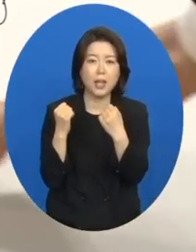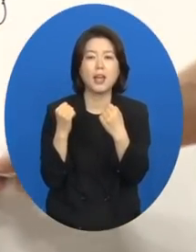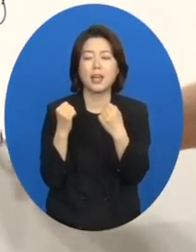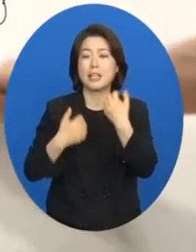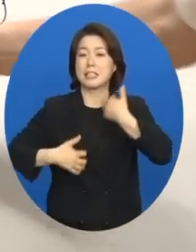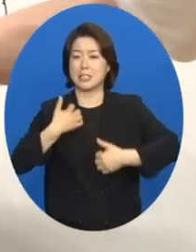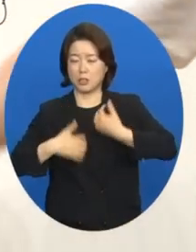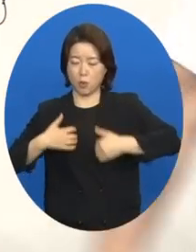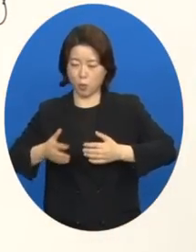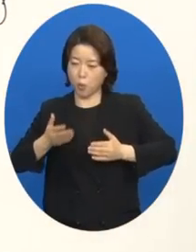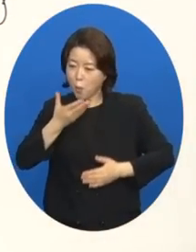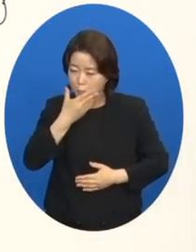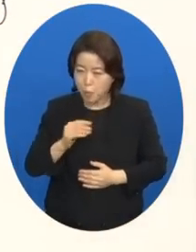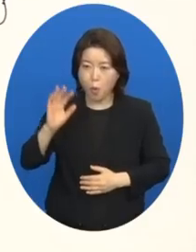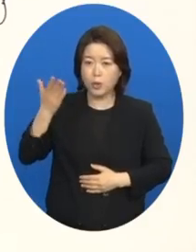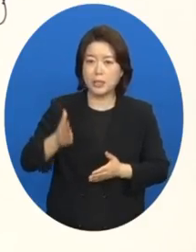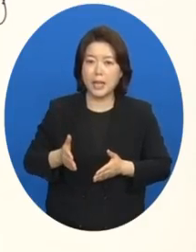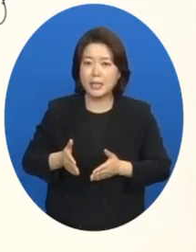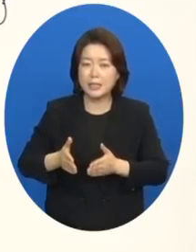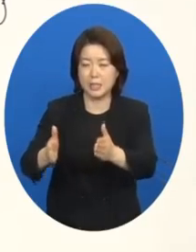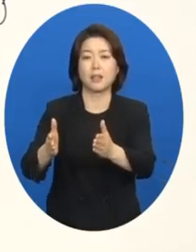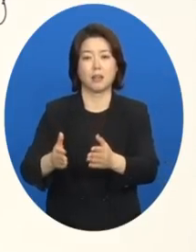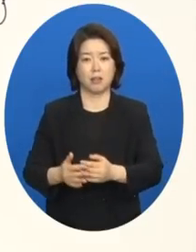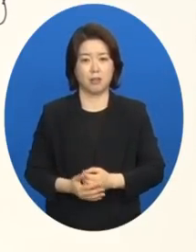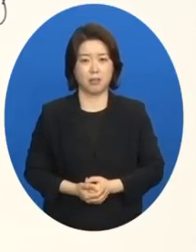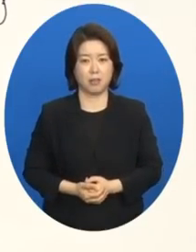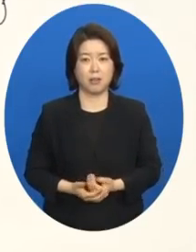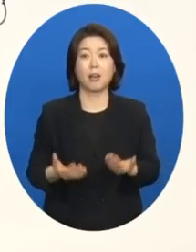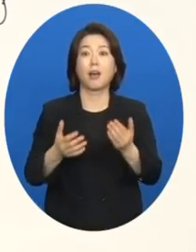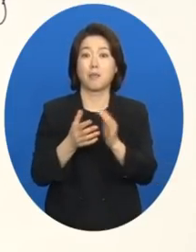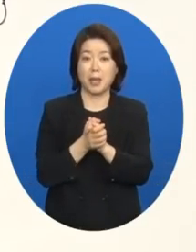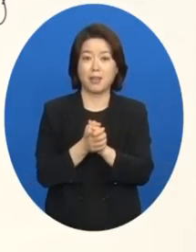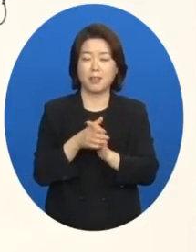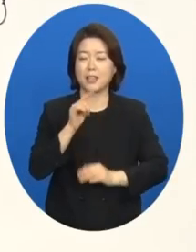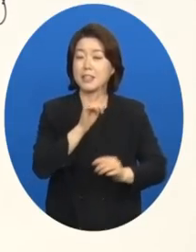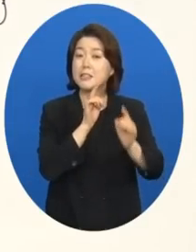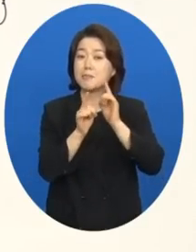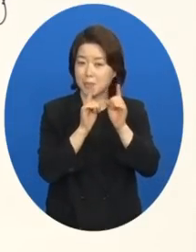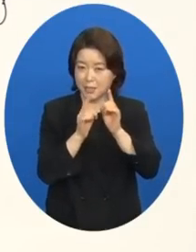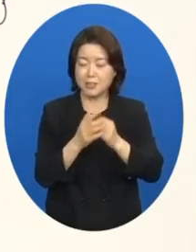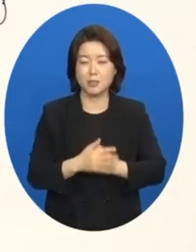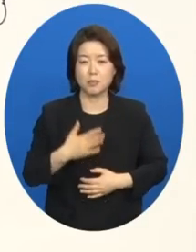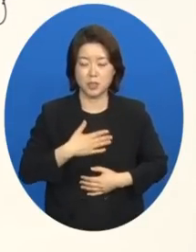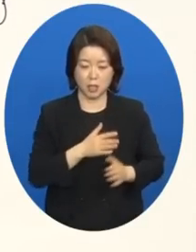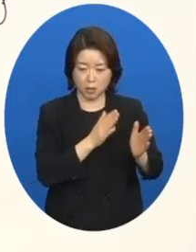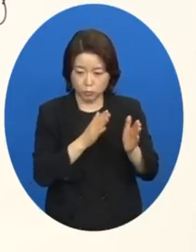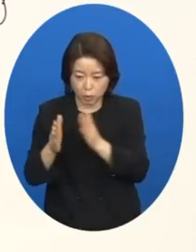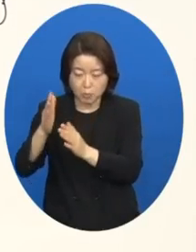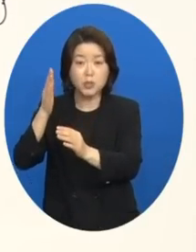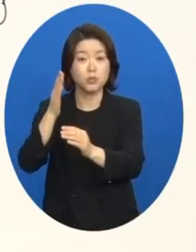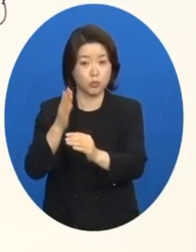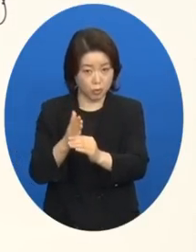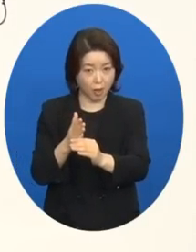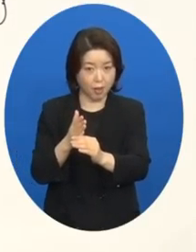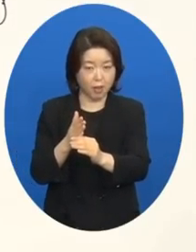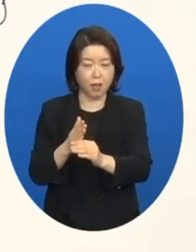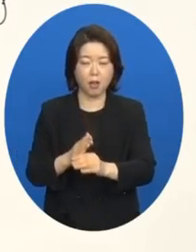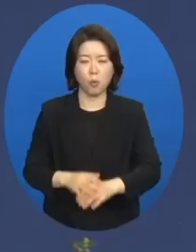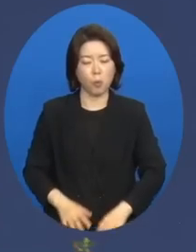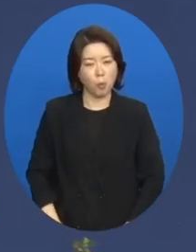순종하는 즐겁고 복된 길이다. 그래서 그 이 말씀을 제가 정리를 하다가